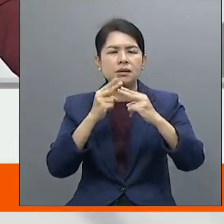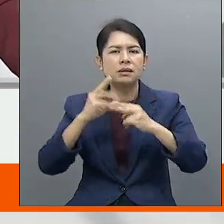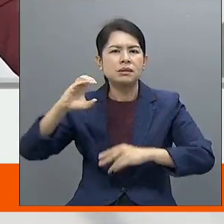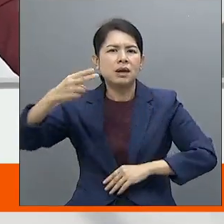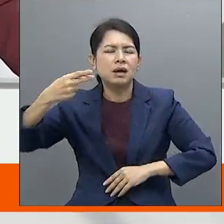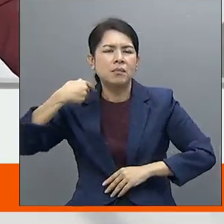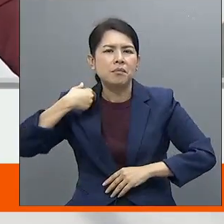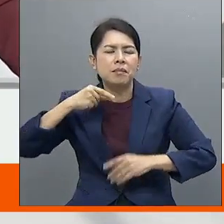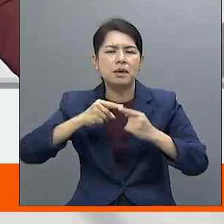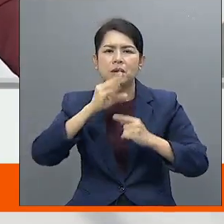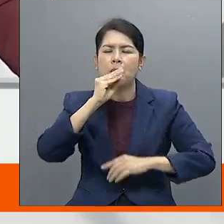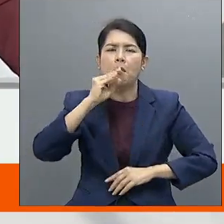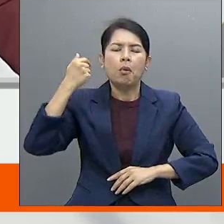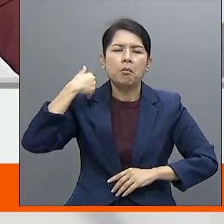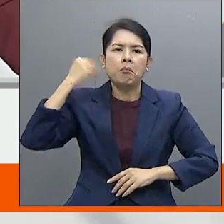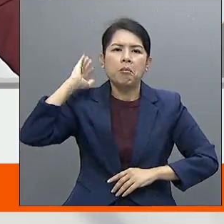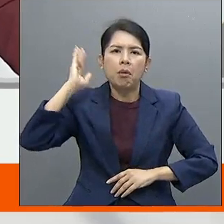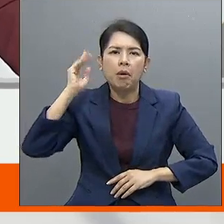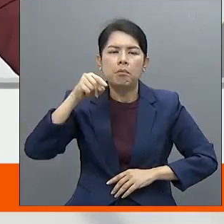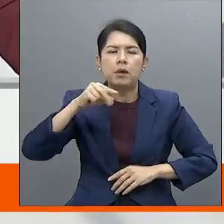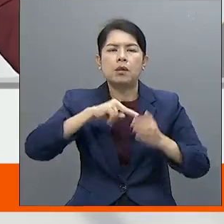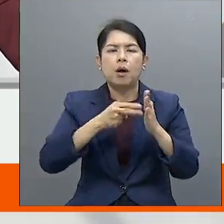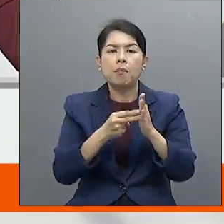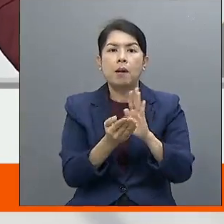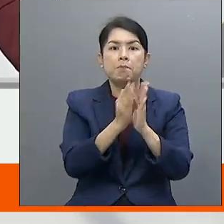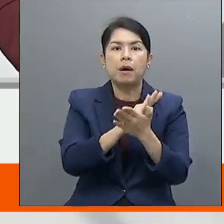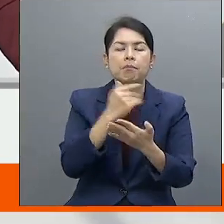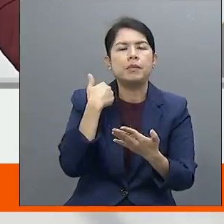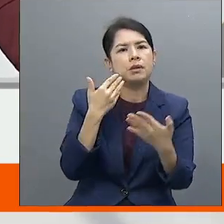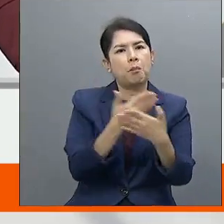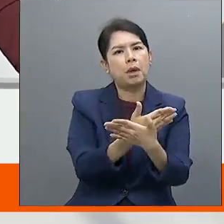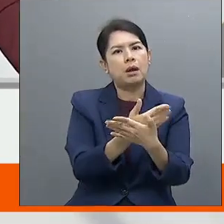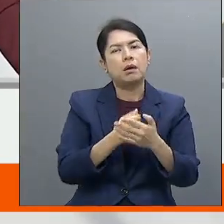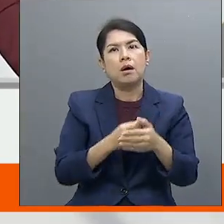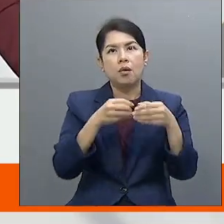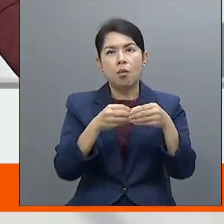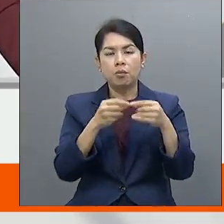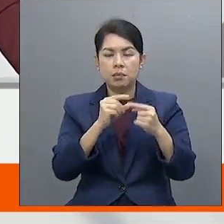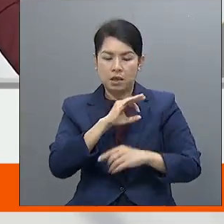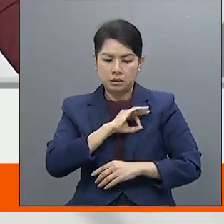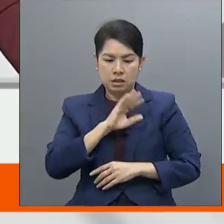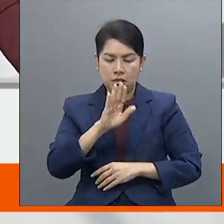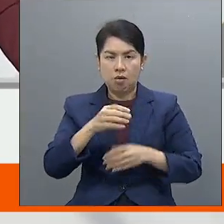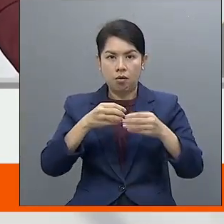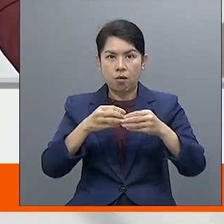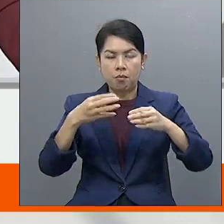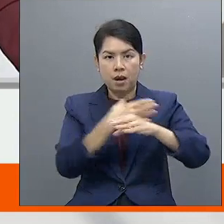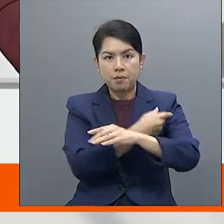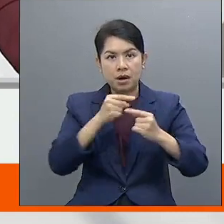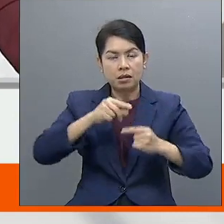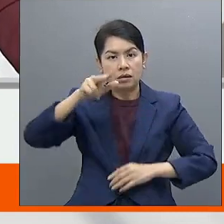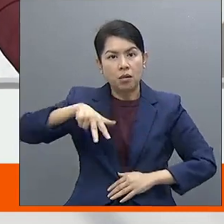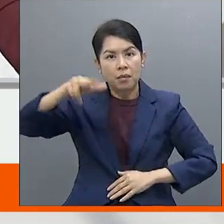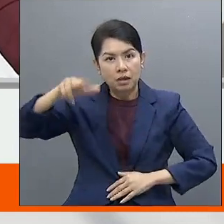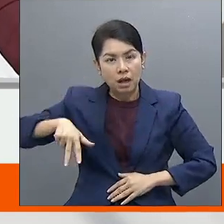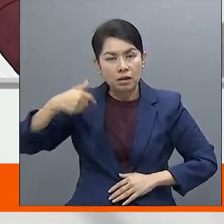เคลื่อนไหวของทั้งสองท่านนี้คือการเป็นภาพสะท้อนว่าสมาชิกบางส่วนของเพื่อไทยเขาอาจจะไม่ได้เห็นด้วยกับทีมเจร